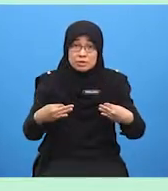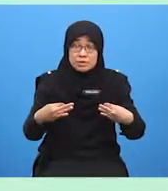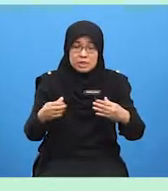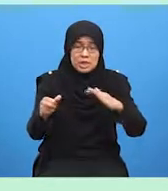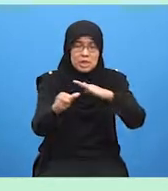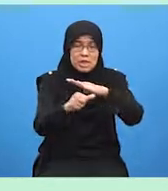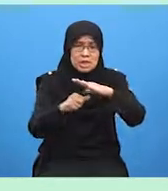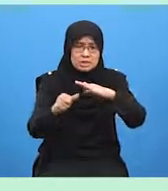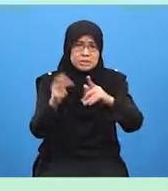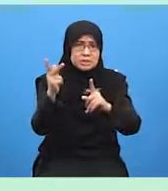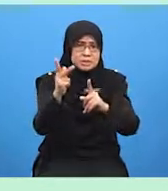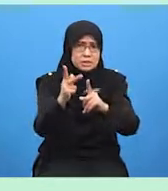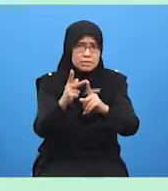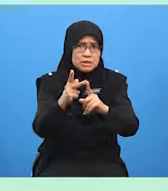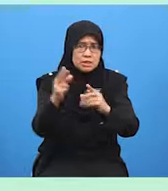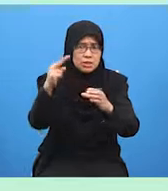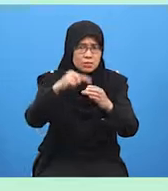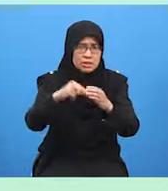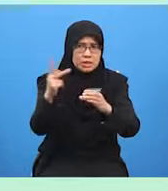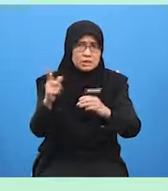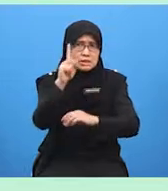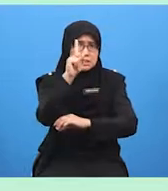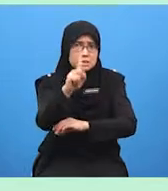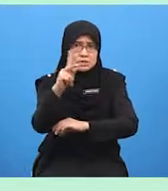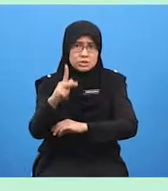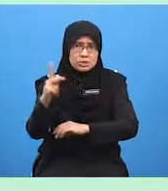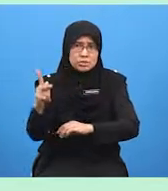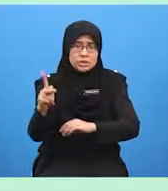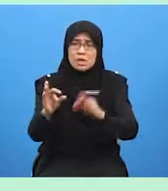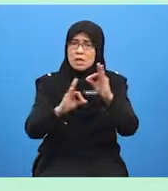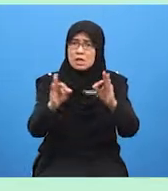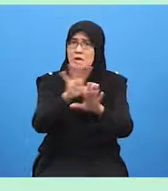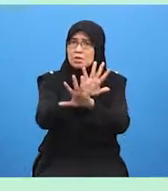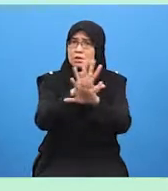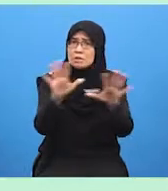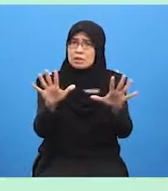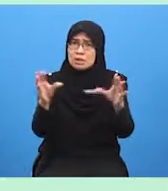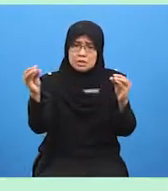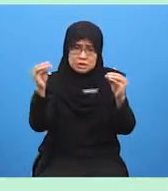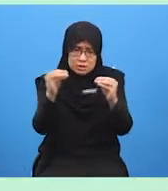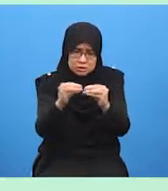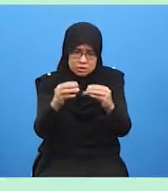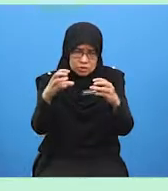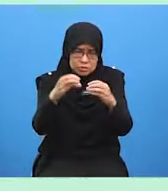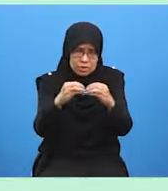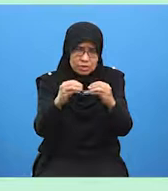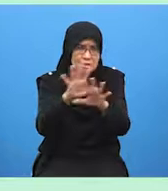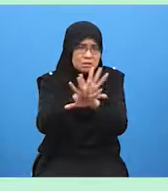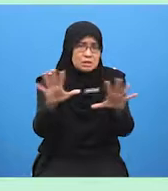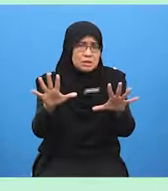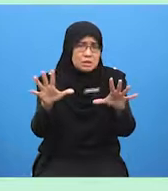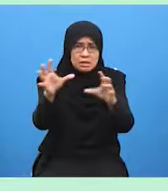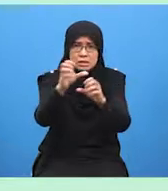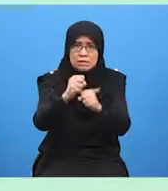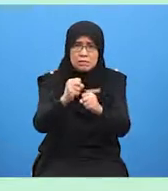penghasilan sesebuah produk kerana tanpa cantuman, kita tidak dapat menghasilkan suatu